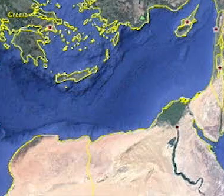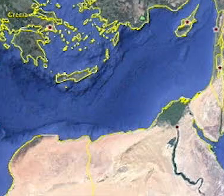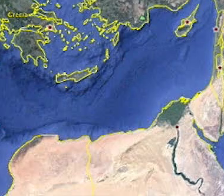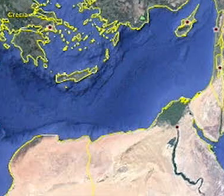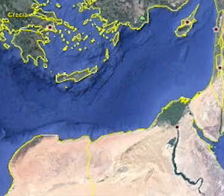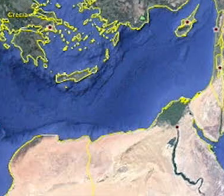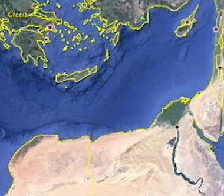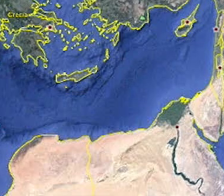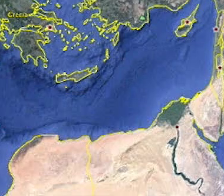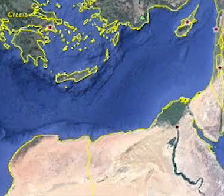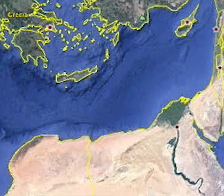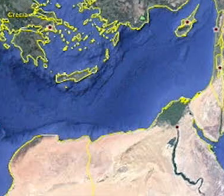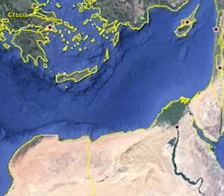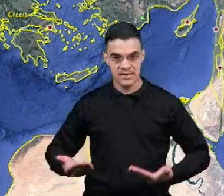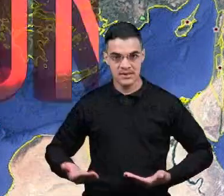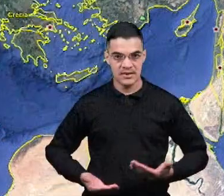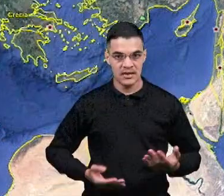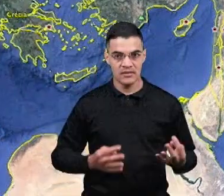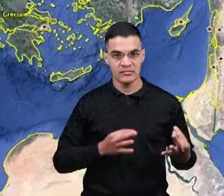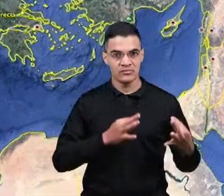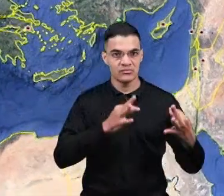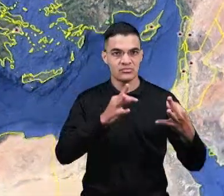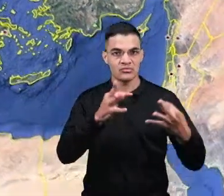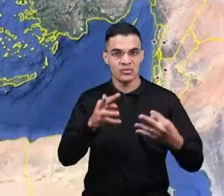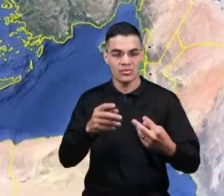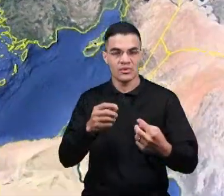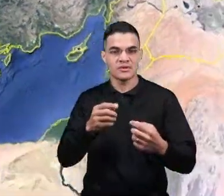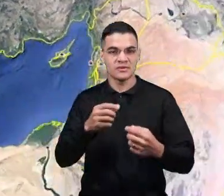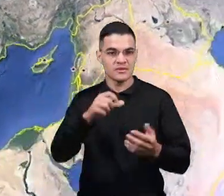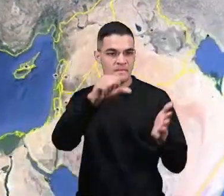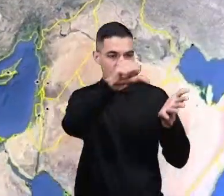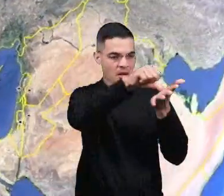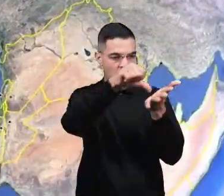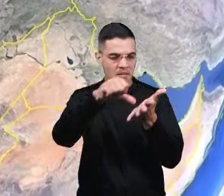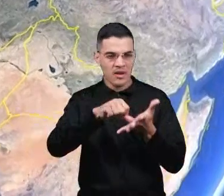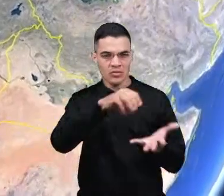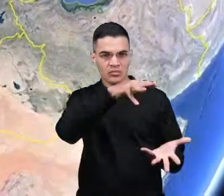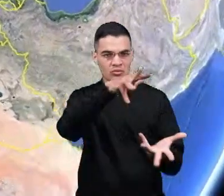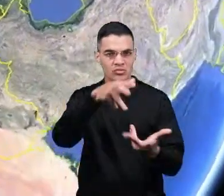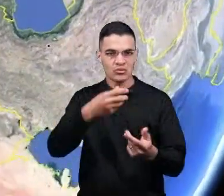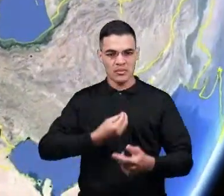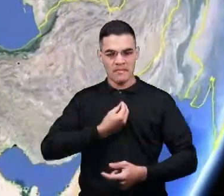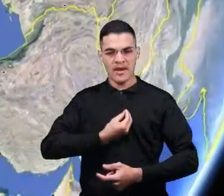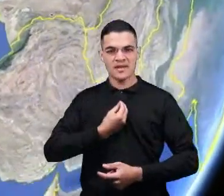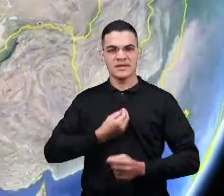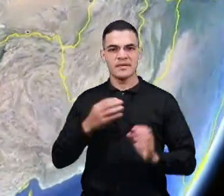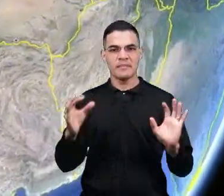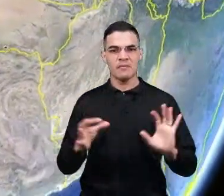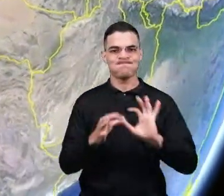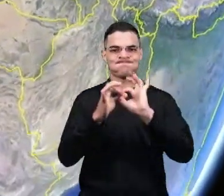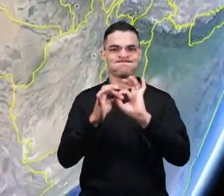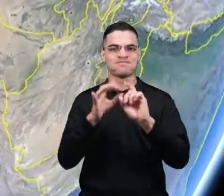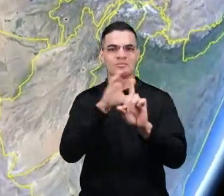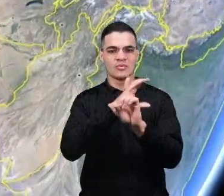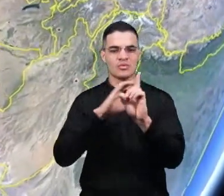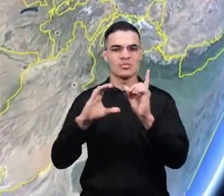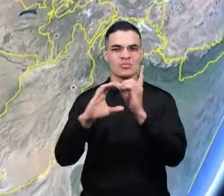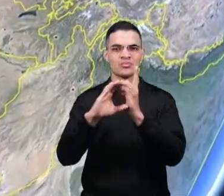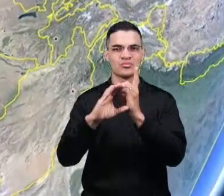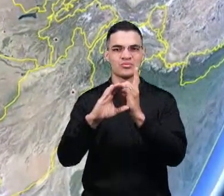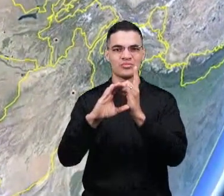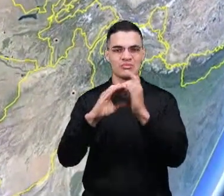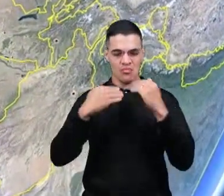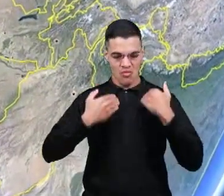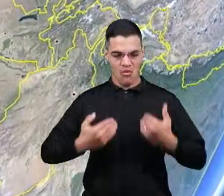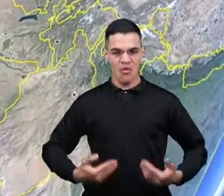Des frères et sœurs de toutes les parties du monde participent d'un même culte, ensemble dans un même corps et dans un même